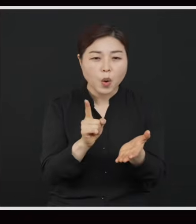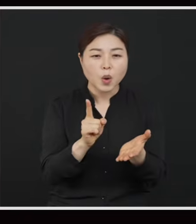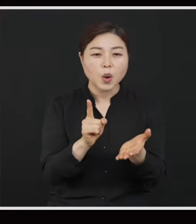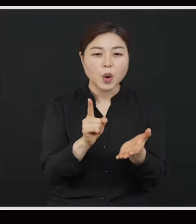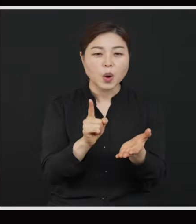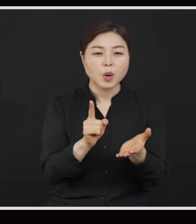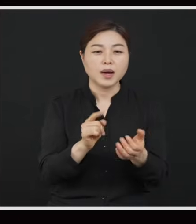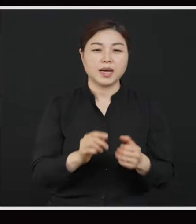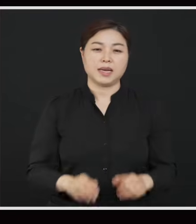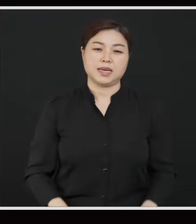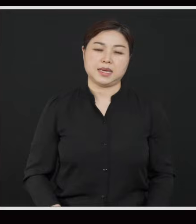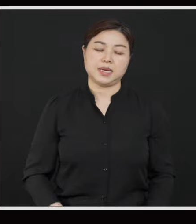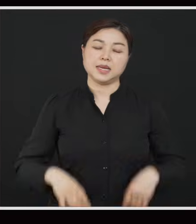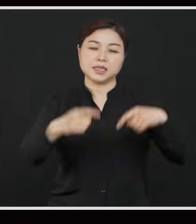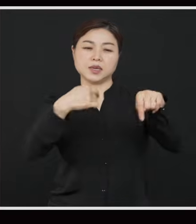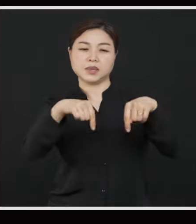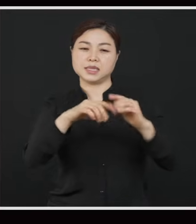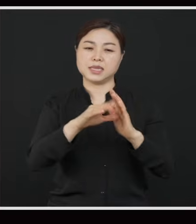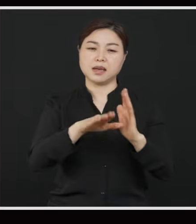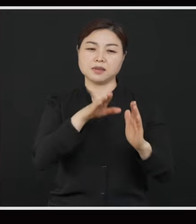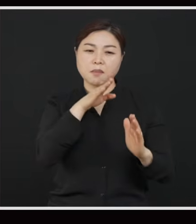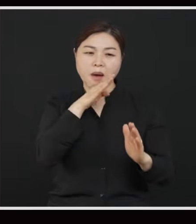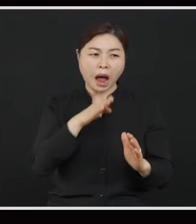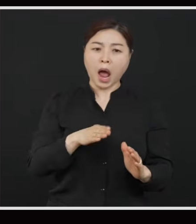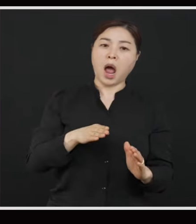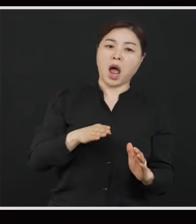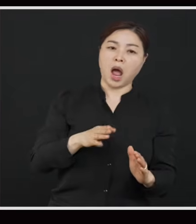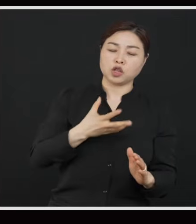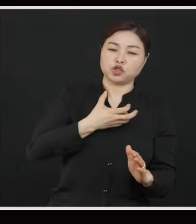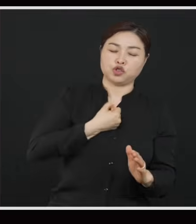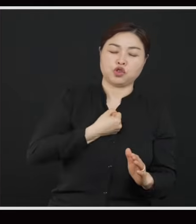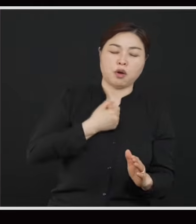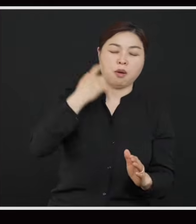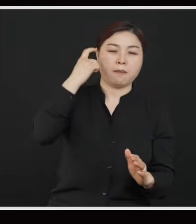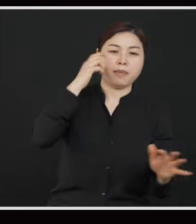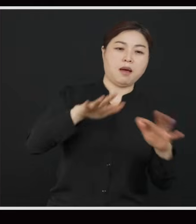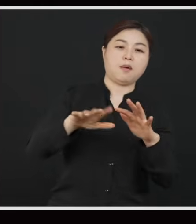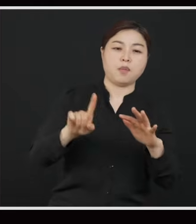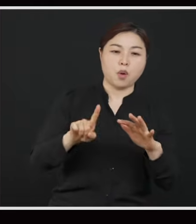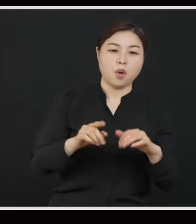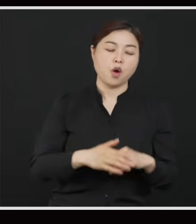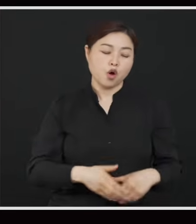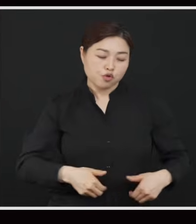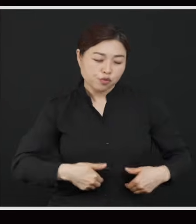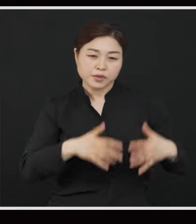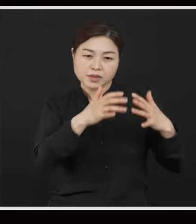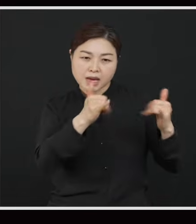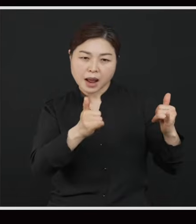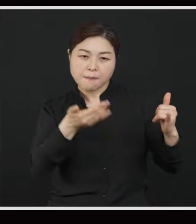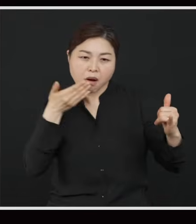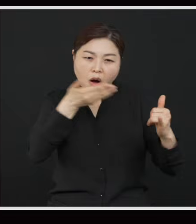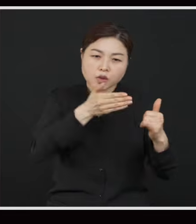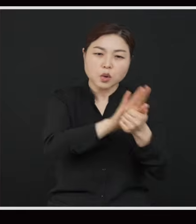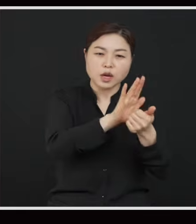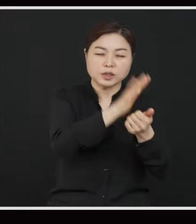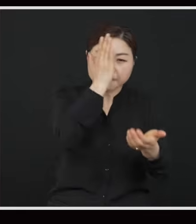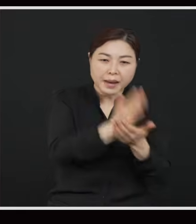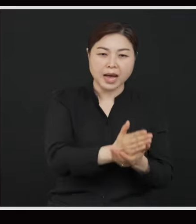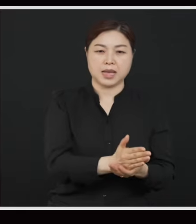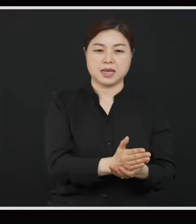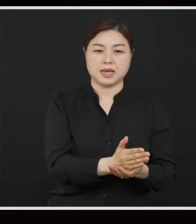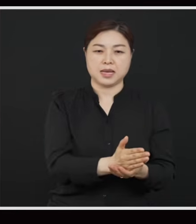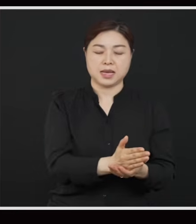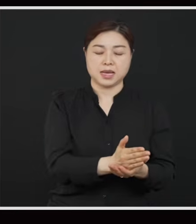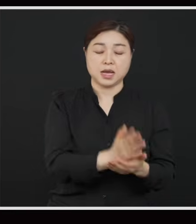요즘 같은 이 정치적으로 그 당시에도 핫 이슈가 됐다고 그러는데 굶는 사람들 도와주지 마.